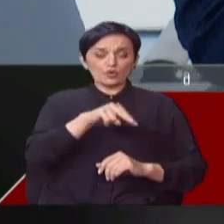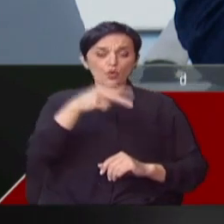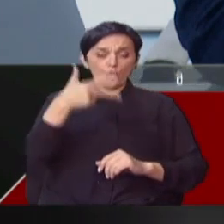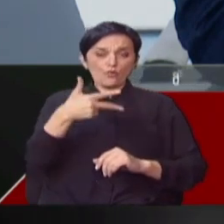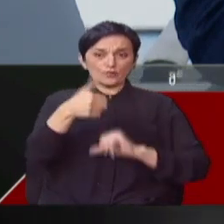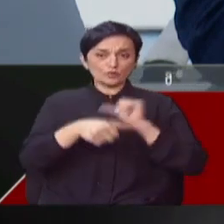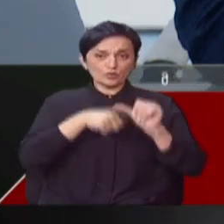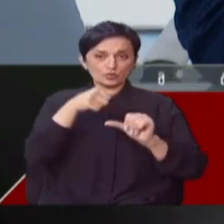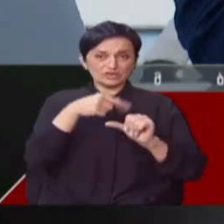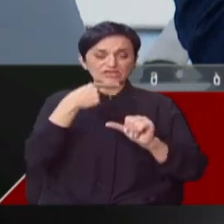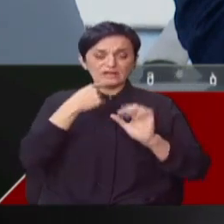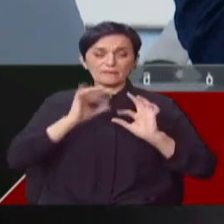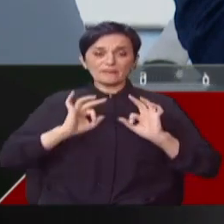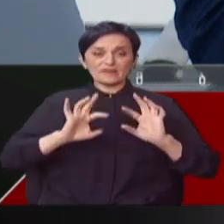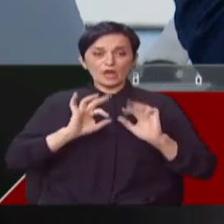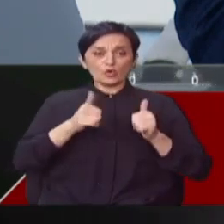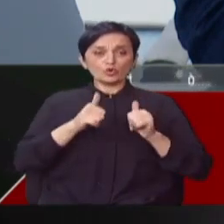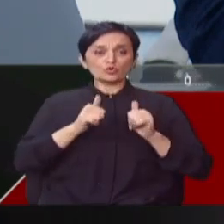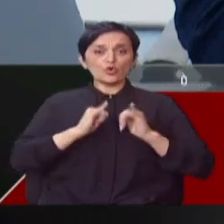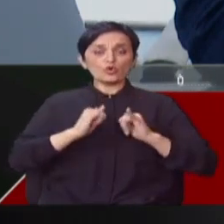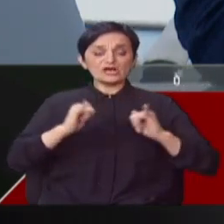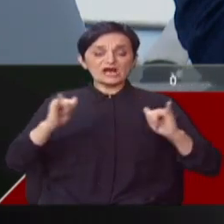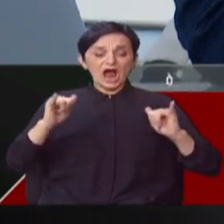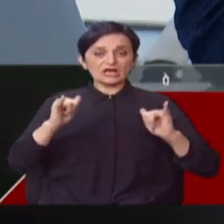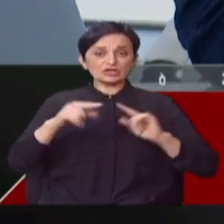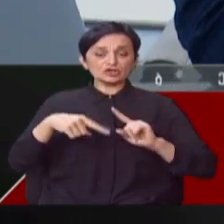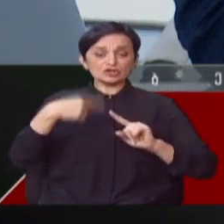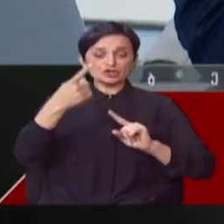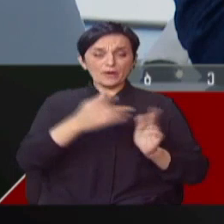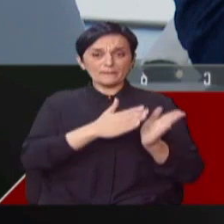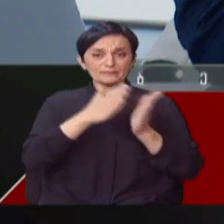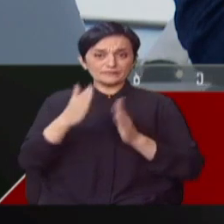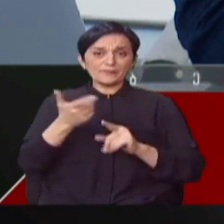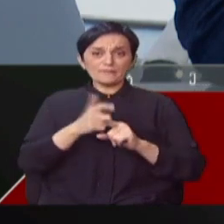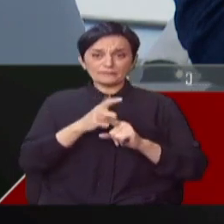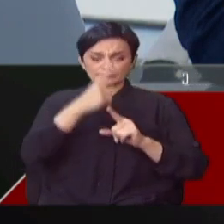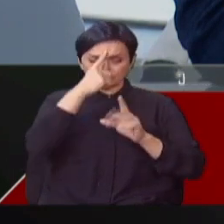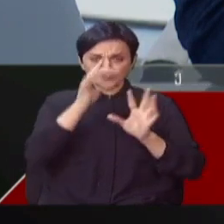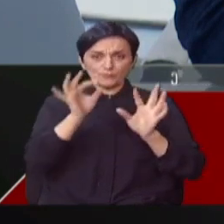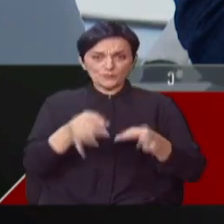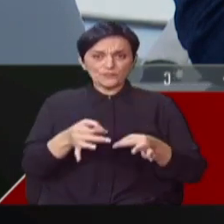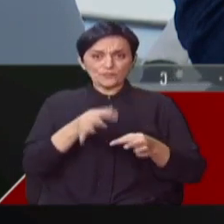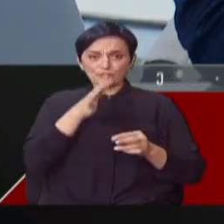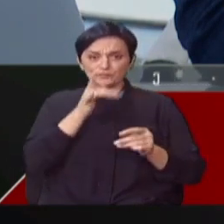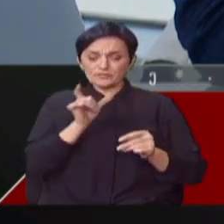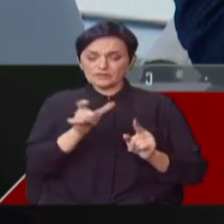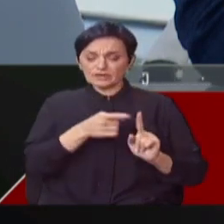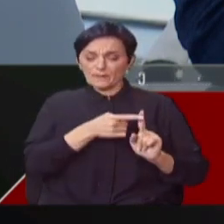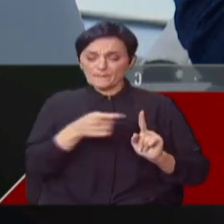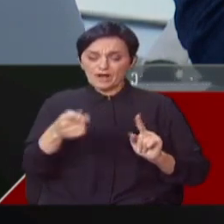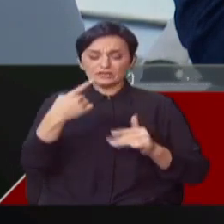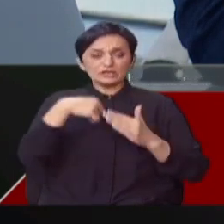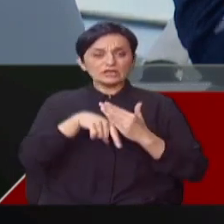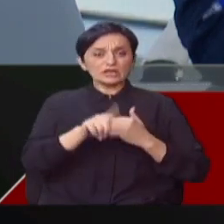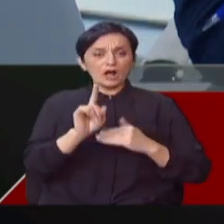წელი დაანონსეს, როგორც გაფართოების შემდეგი ეტაპი. Ეს ძალიან ლოგიკური პერიოდია გამომდინარე